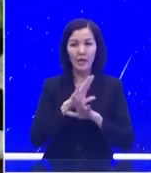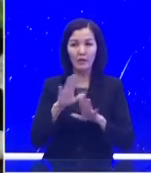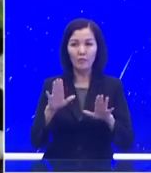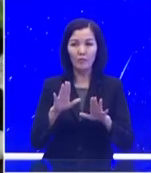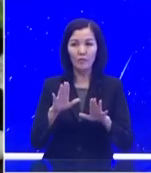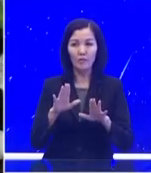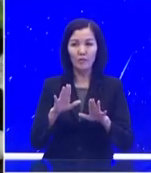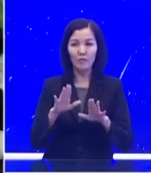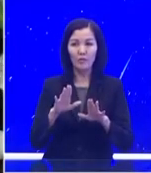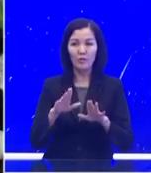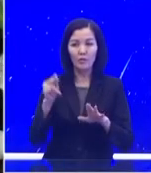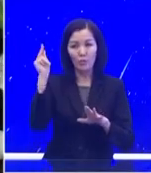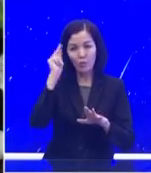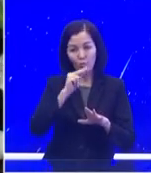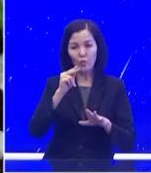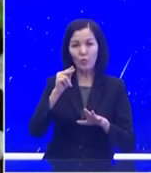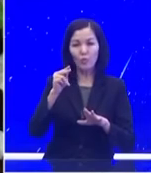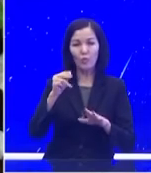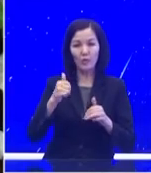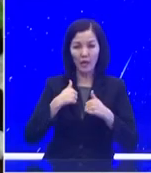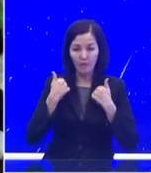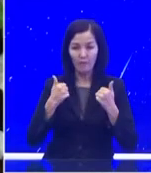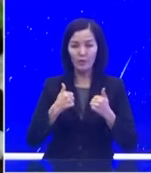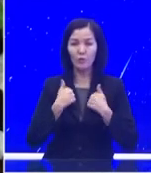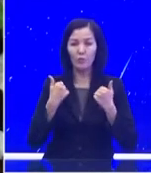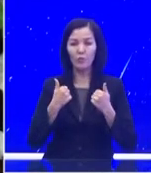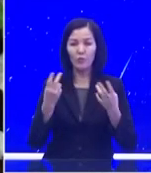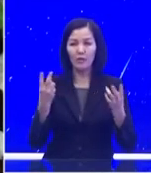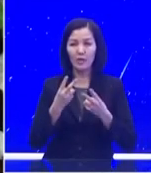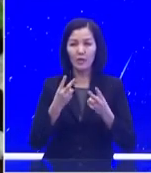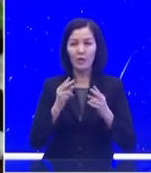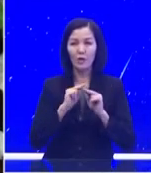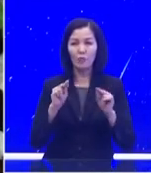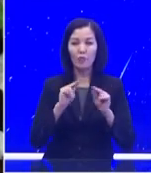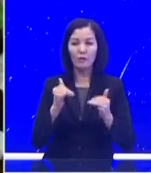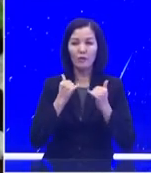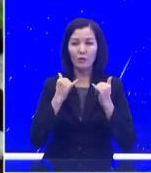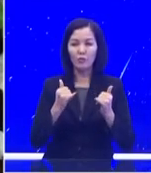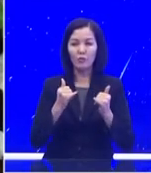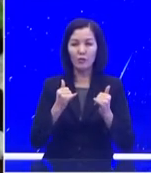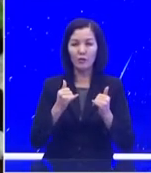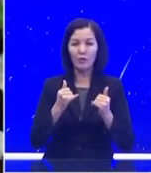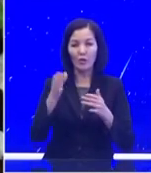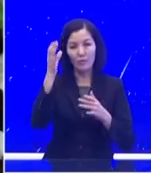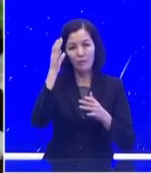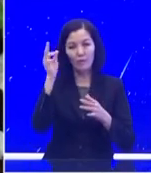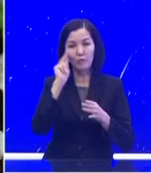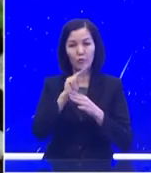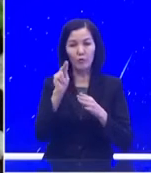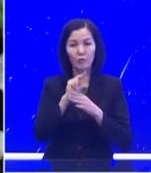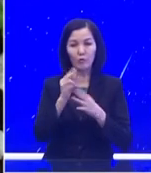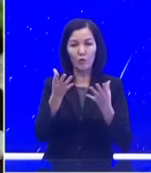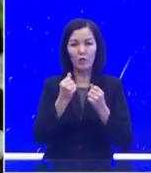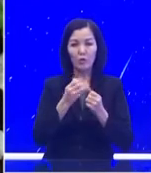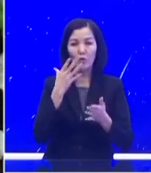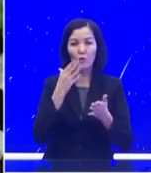емес. Ояну деген бүгінгі осы өздерін оқып жатқан мынау ғимаратта ұстаздарды құрметтеу, білімін алу, сол алған біліміңді